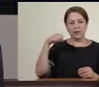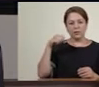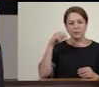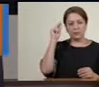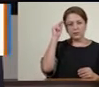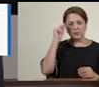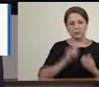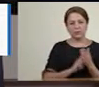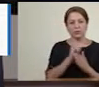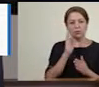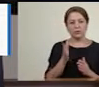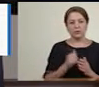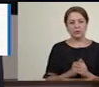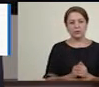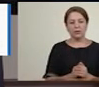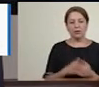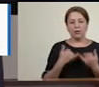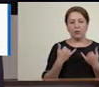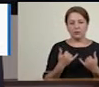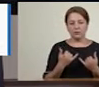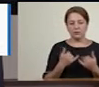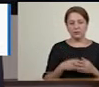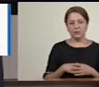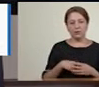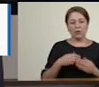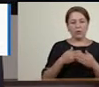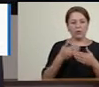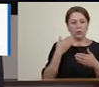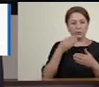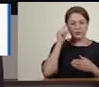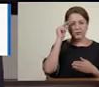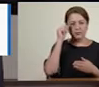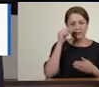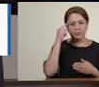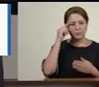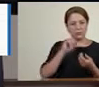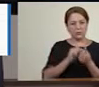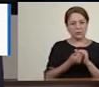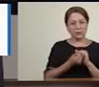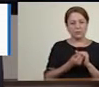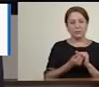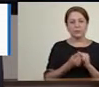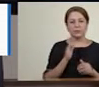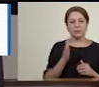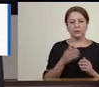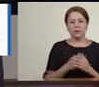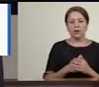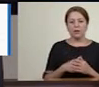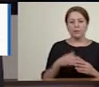darsimizni boshlaymiz. Keling, o'tgan darsimizni mustahkamlab olsak, ya'ni